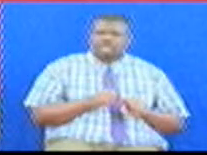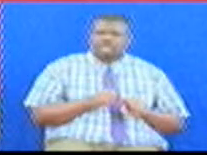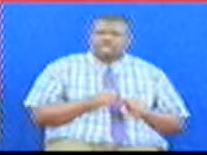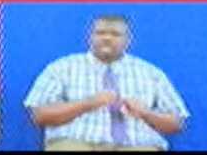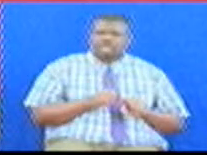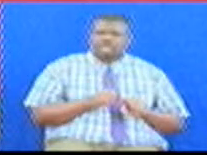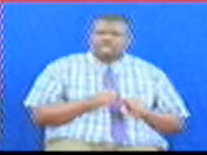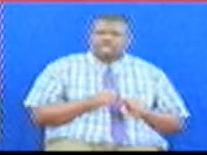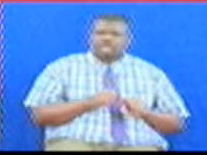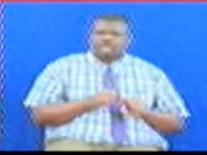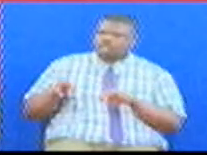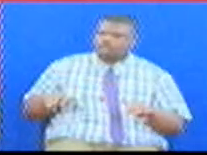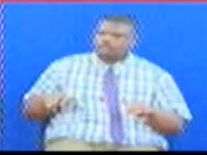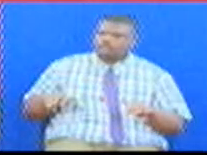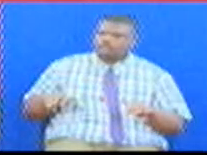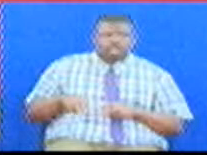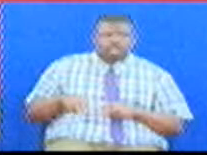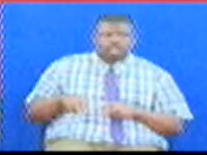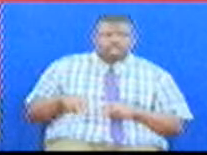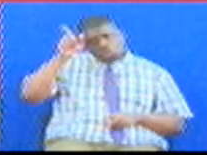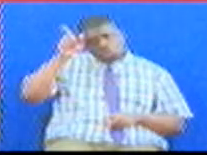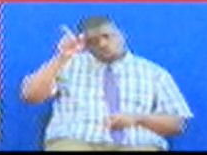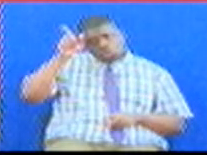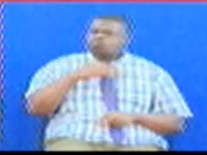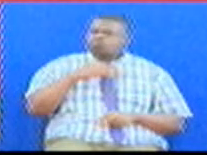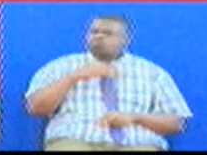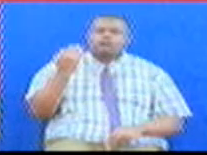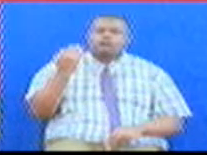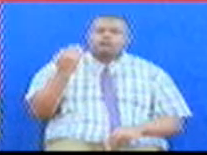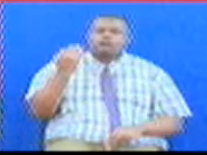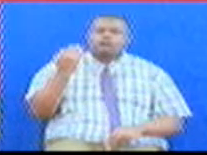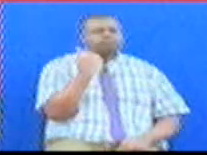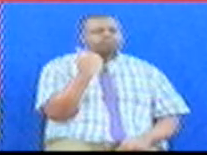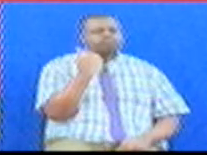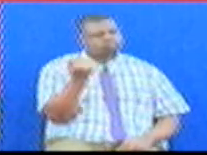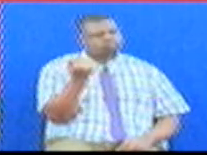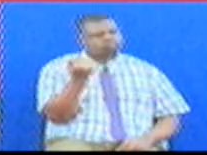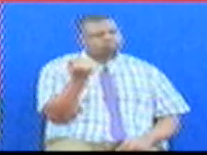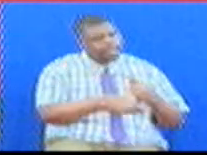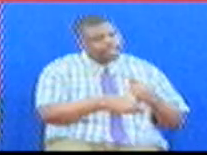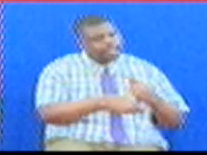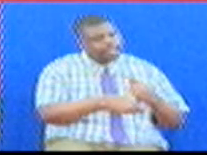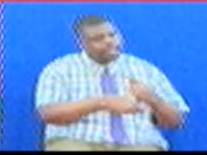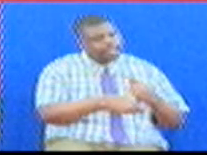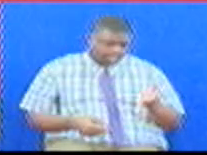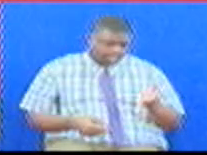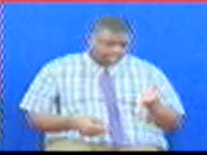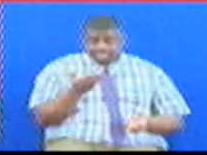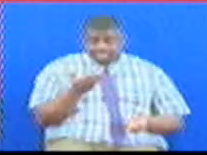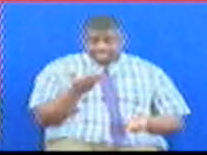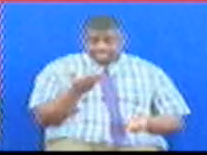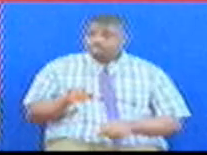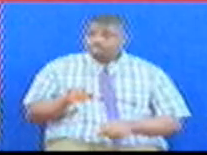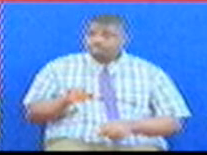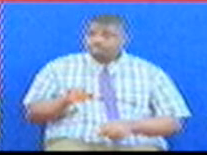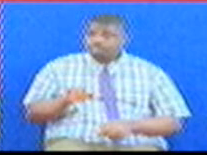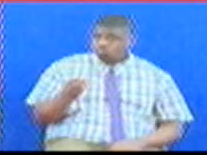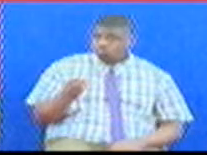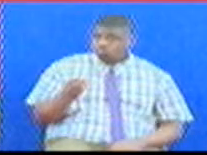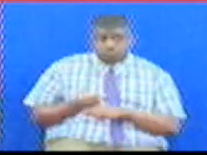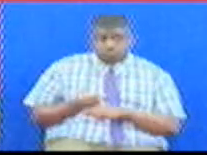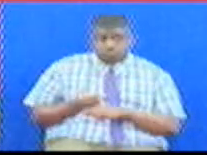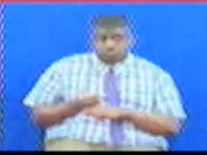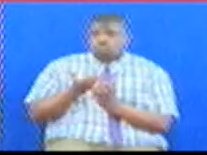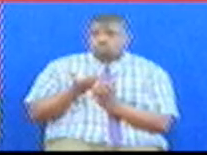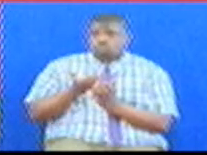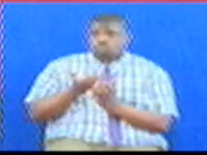Basi hawa ng'ombe wataendelea kufa tu. Hawa ng'ombe wataendelea kufa, tunasema kwa miaka mitatu kwa tathmini tuliyoifanya. Na hata ukitaka kwenda kupata ushahidi kwenda kwenye